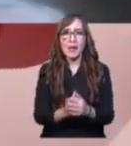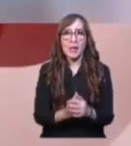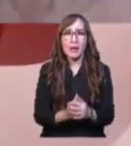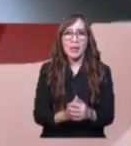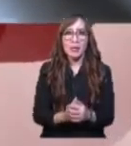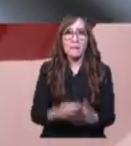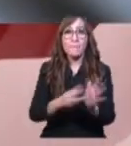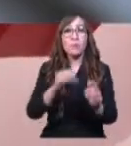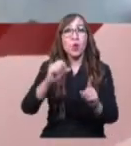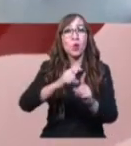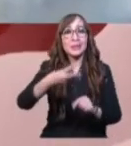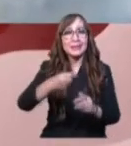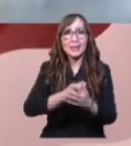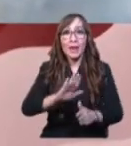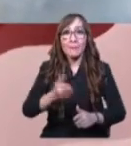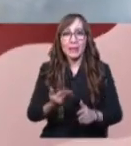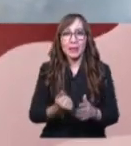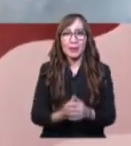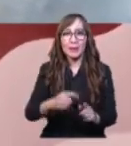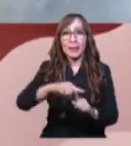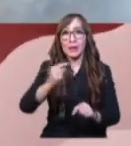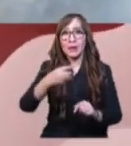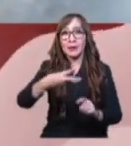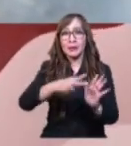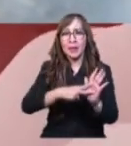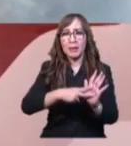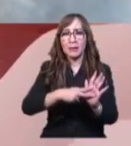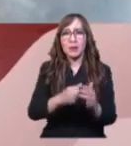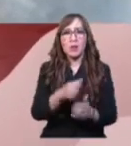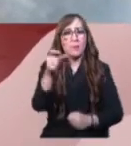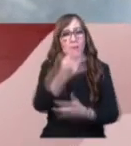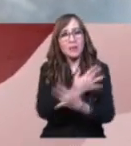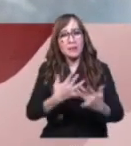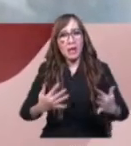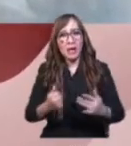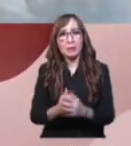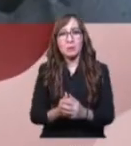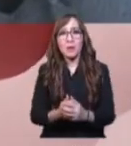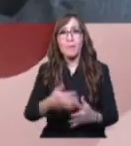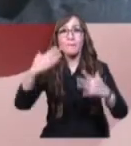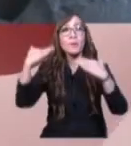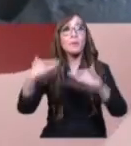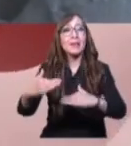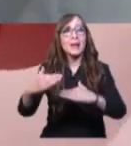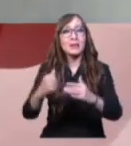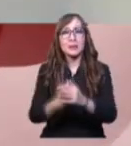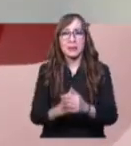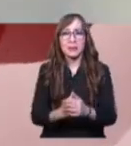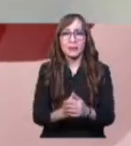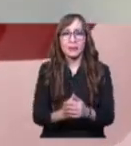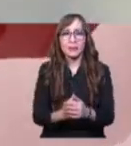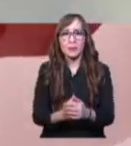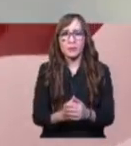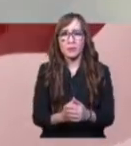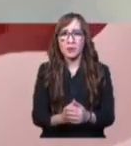Andudu bilang, jualan kopi itu sekarang literan di rumah. Orang nggak membatasi lebih banyak interaksi. Kan? Setelah